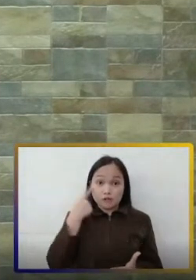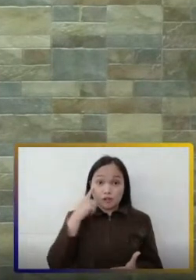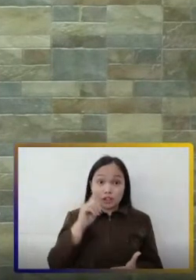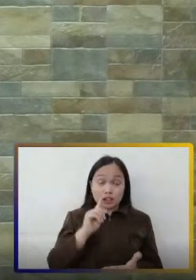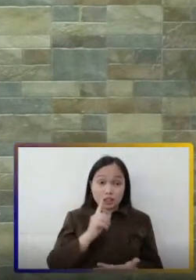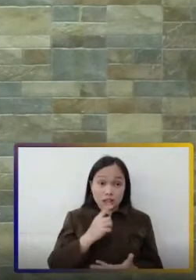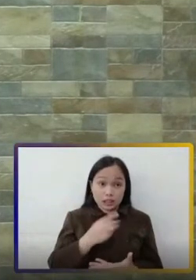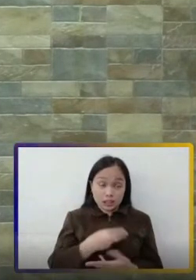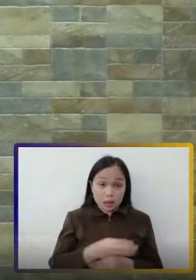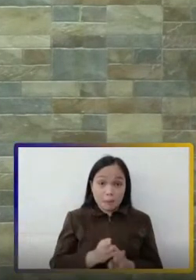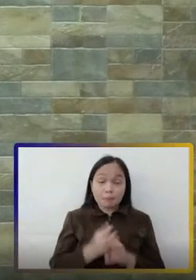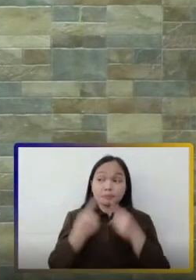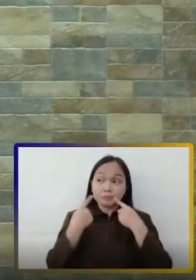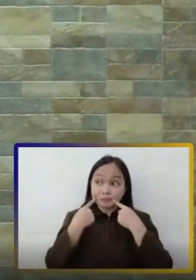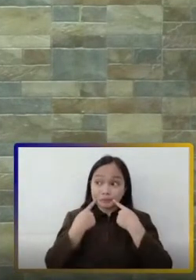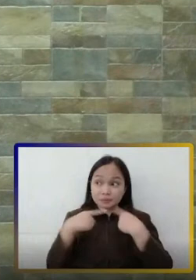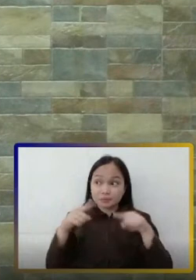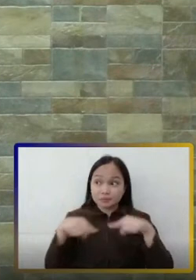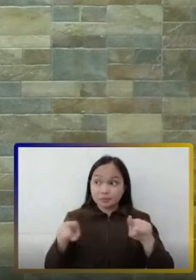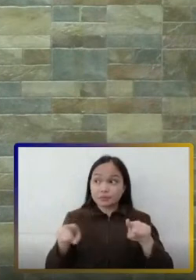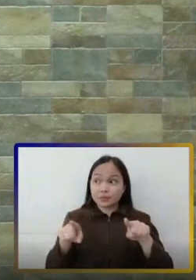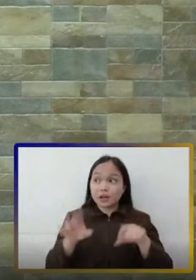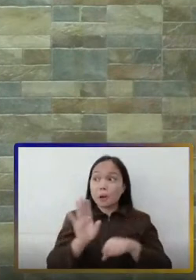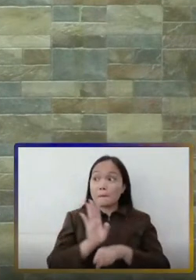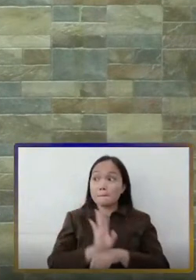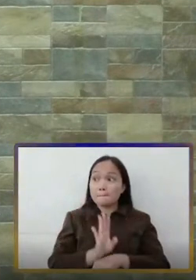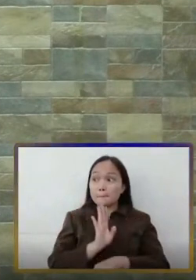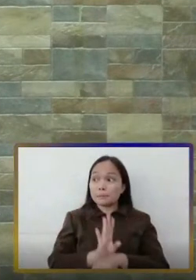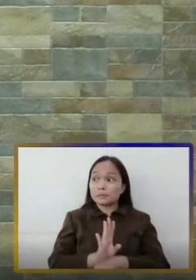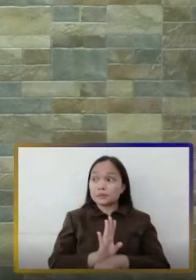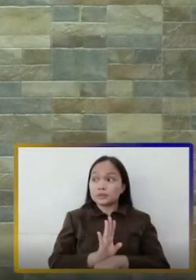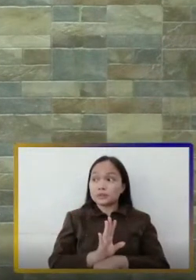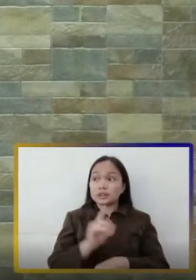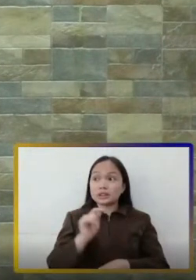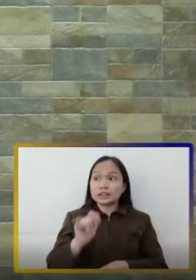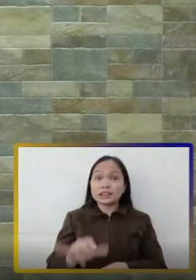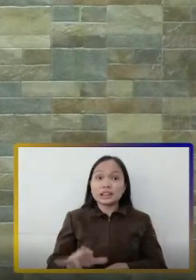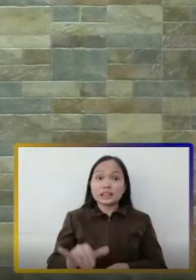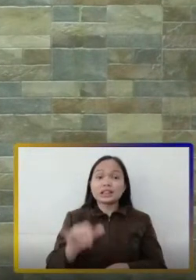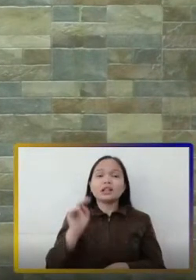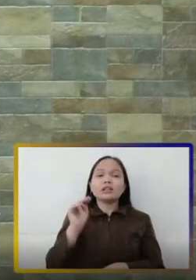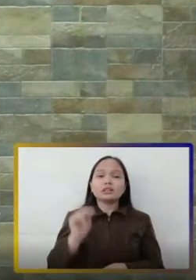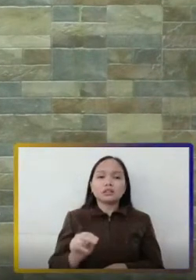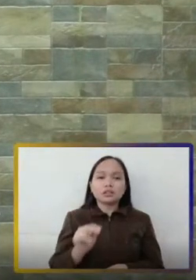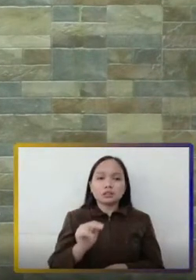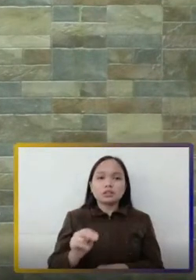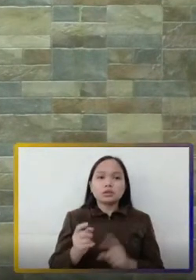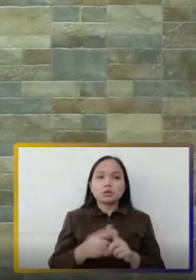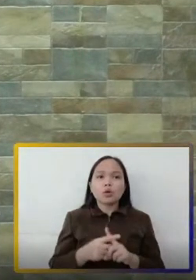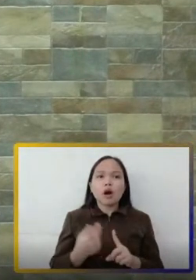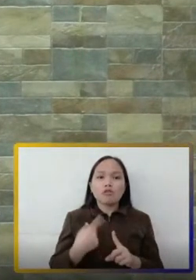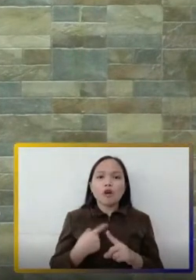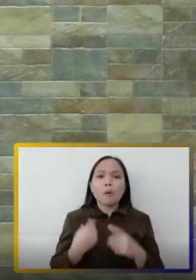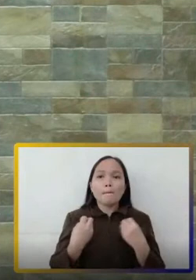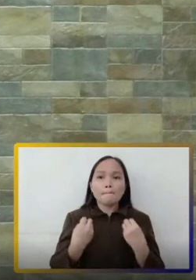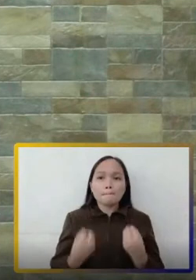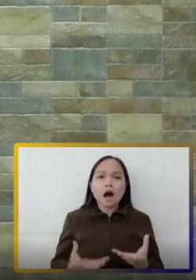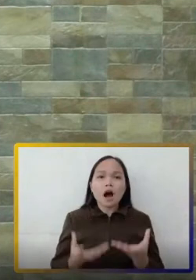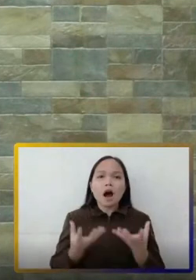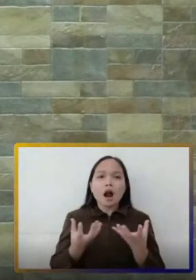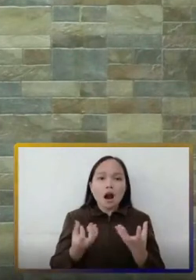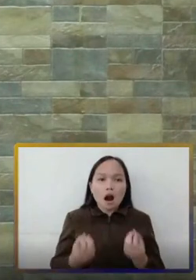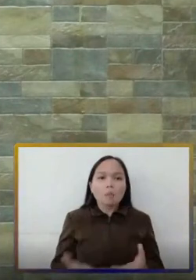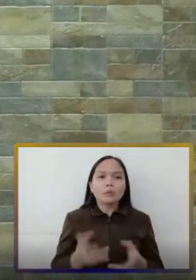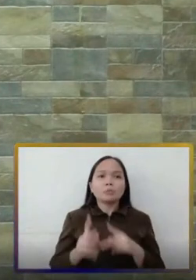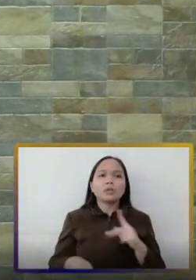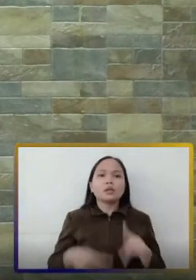listen, sa kanilang business, kinakailangan nilang magkaroon ng maraming adik.